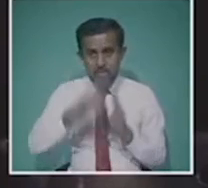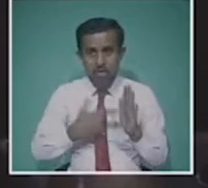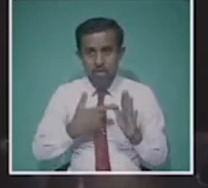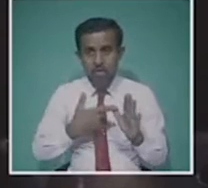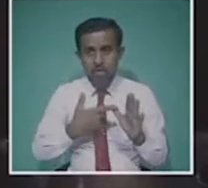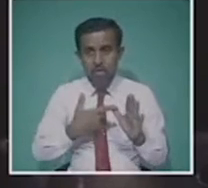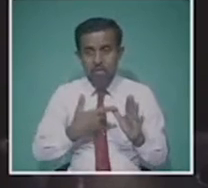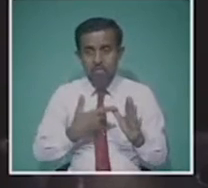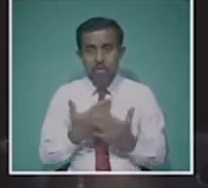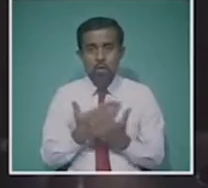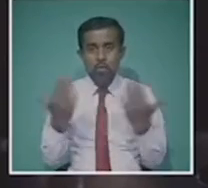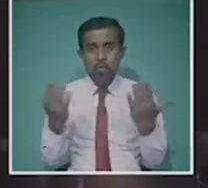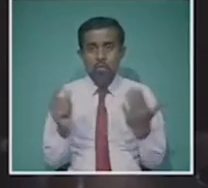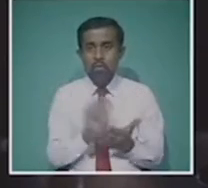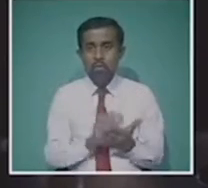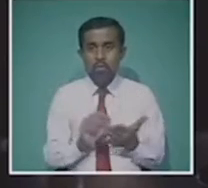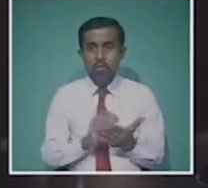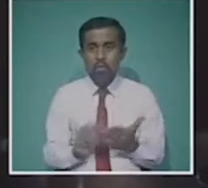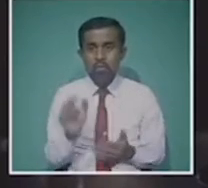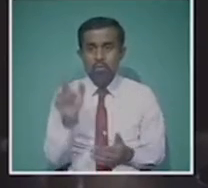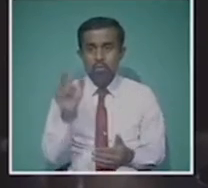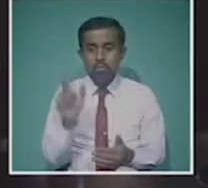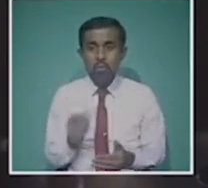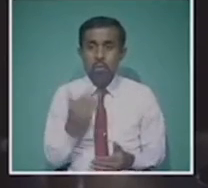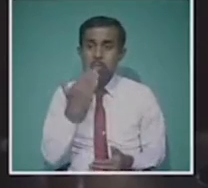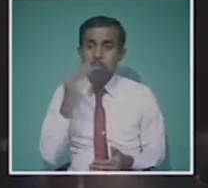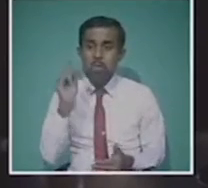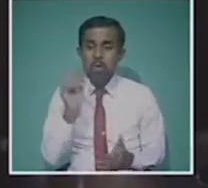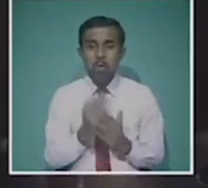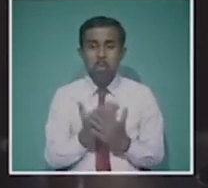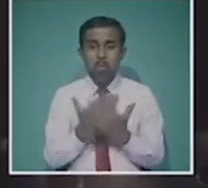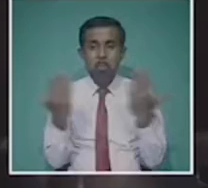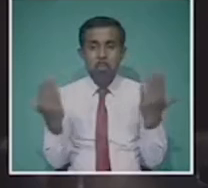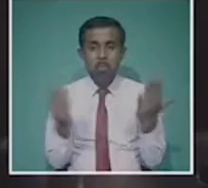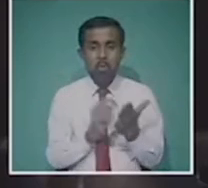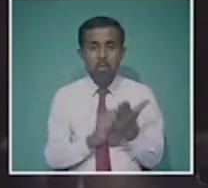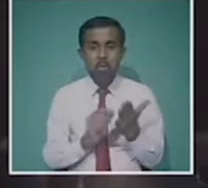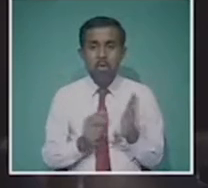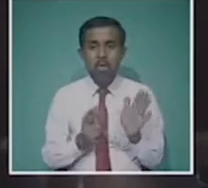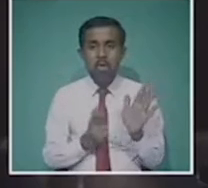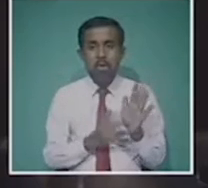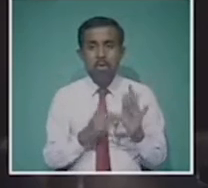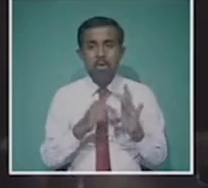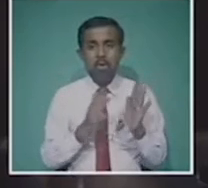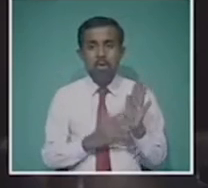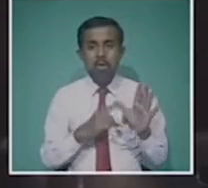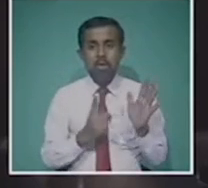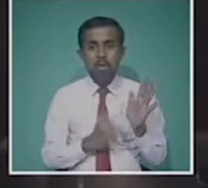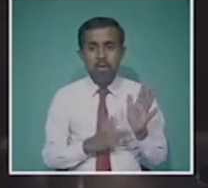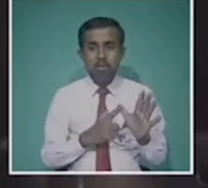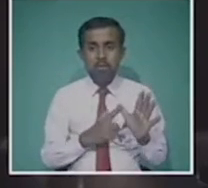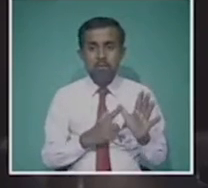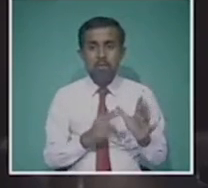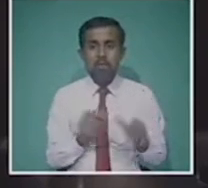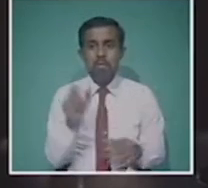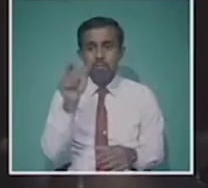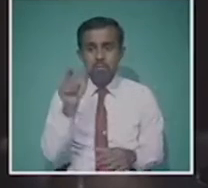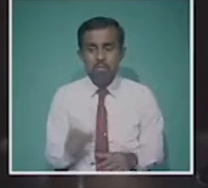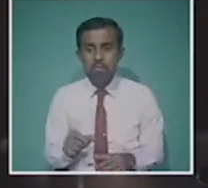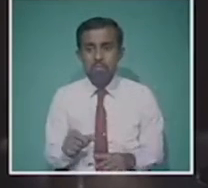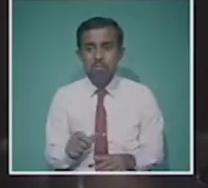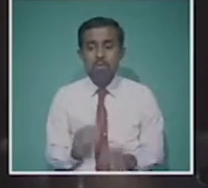பத்திரிகையாளன் அருமையான அற்புதமான பத்திரிகையாளன் நிமலராஜன் உண்மைகளை கொண்டு வந்ததால் அவர் தன்னுடைய வீட்டிலே வைத்து படுகொலை